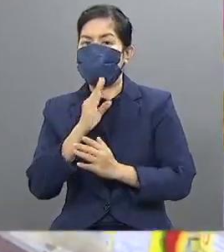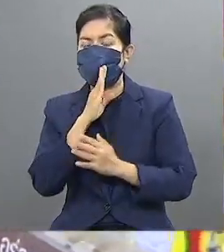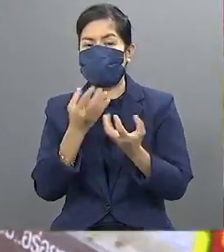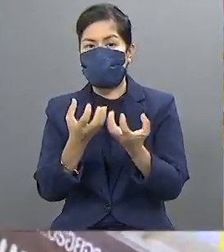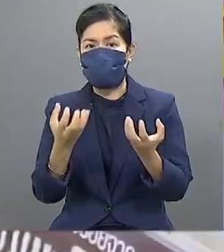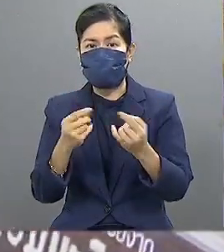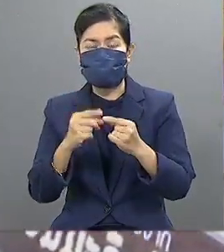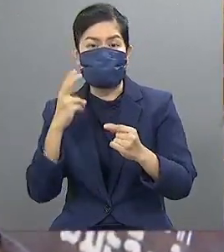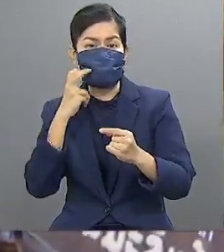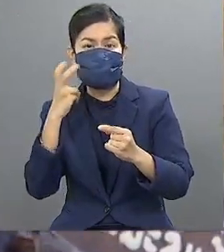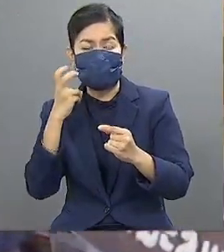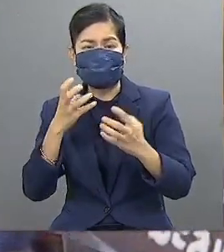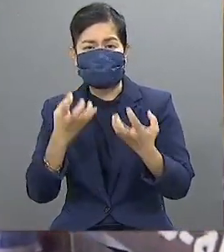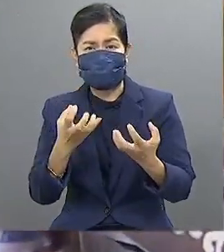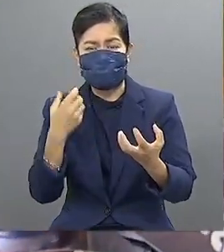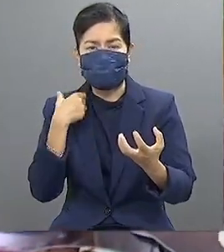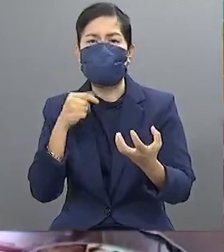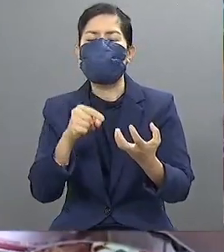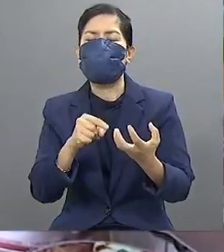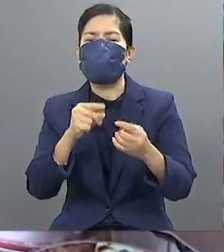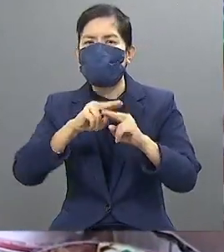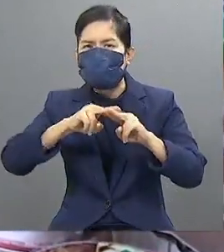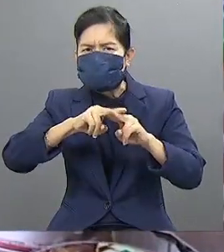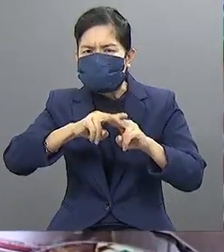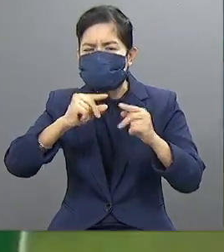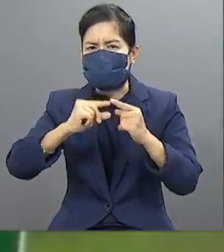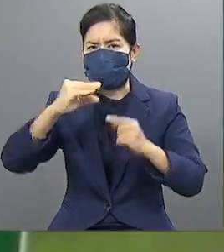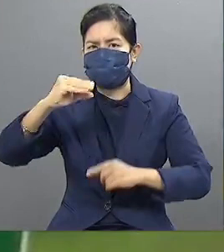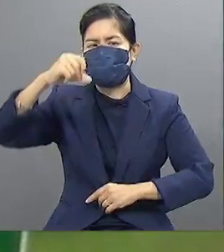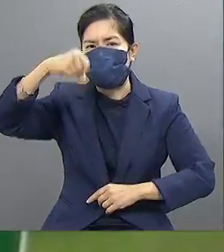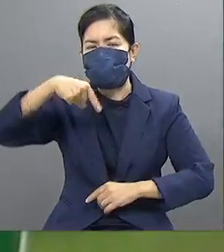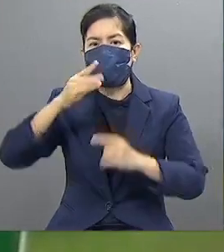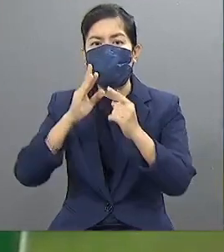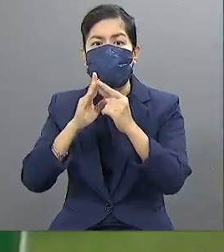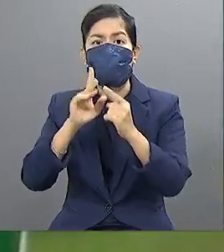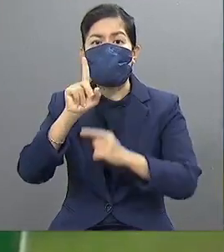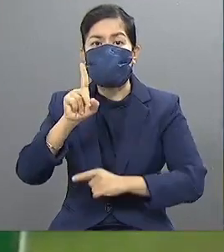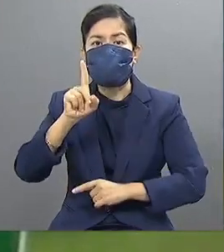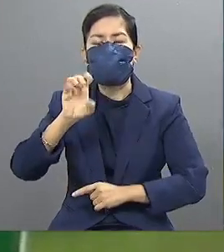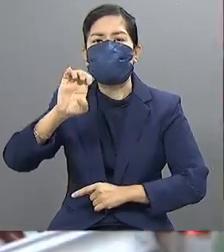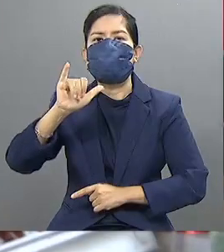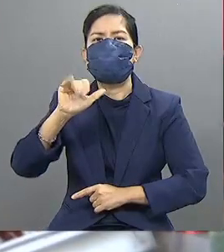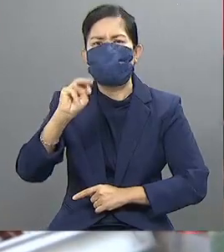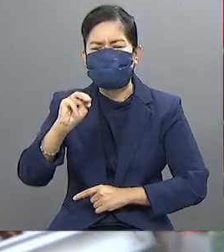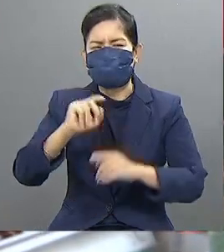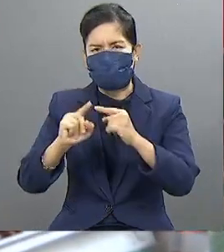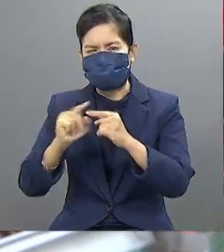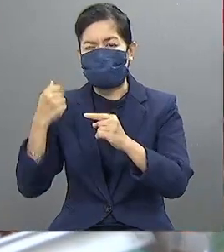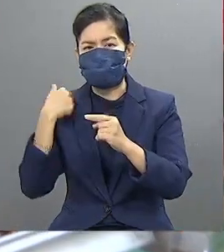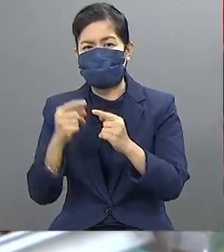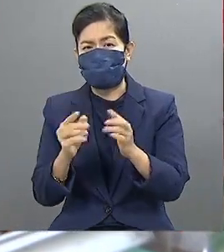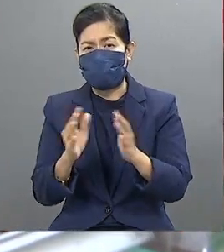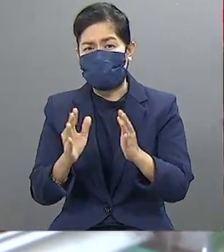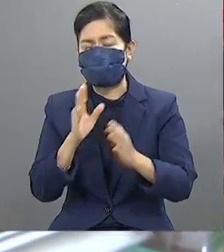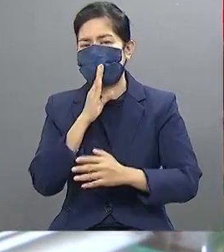ารโซเดียมเยอะมีสารกันบูดซึ่งการกันบูดก็คือโซเดียมอย่างหนึ่งนะครับพวกโซเดียมต่างๆเหล่านี้เมื่อเข้าไปสู่ร่างกายมันจะทำให้ไ